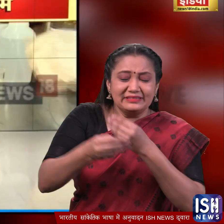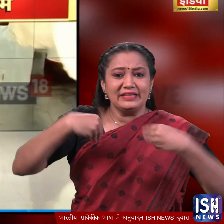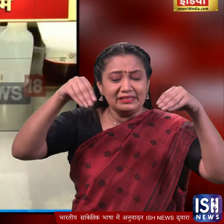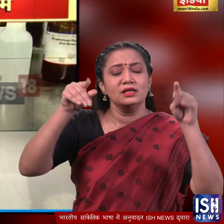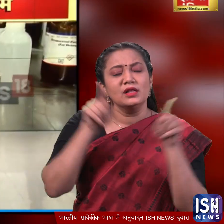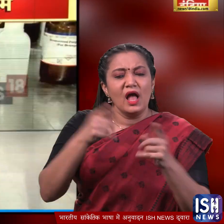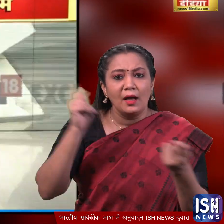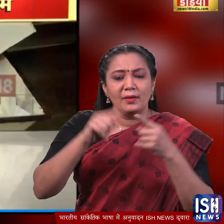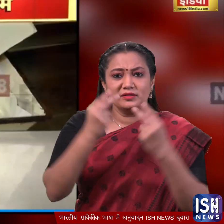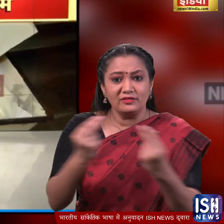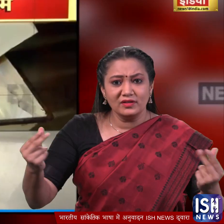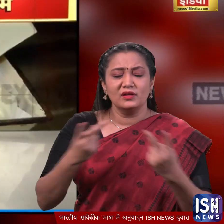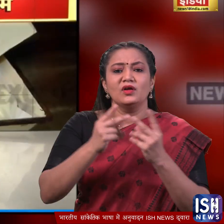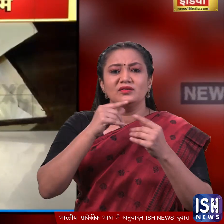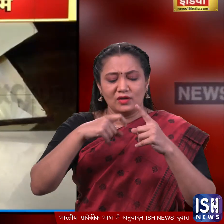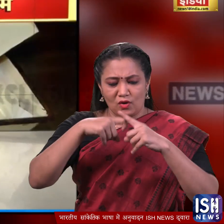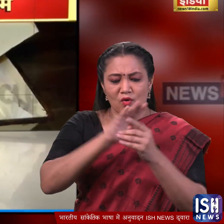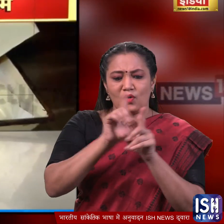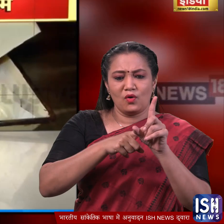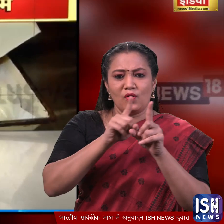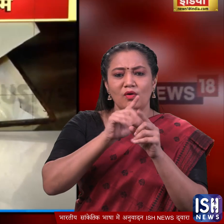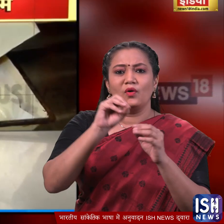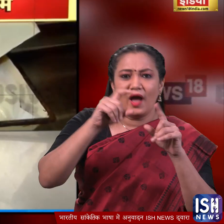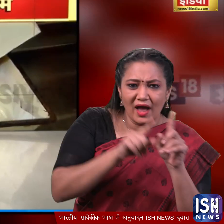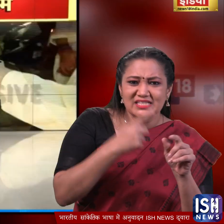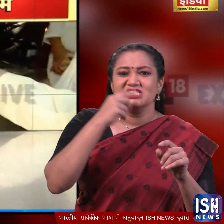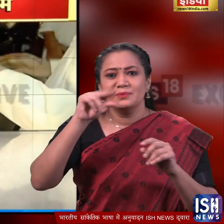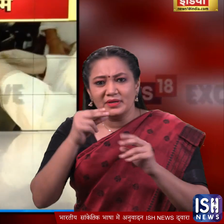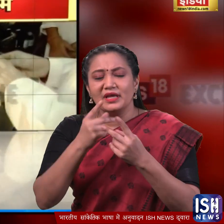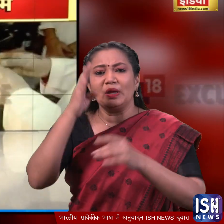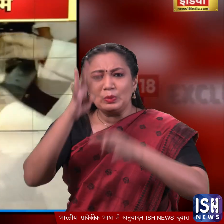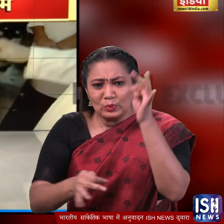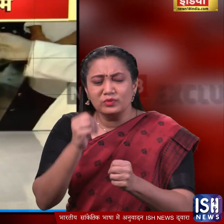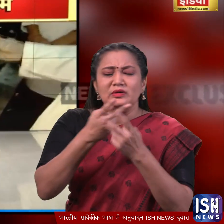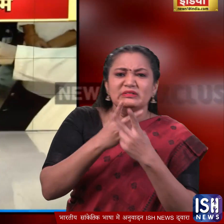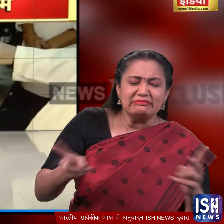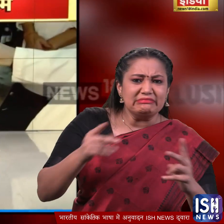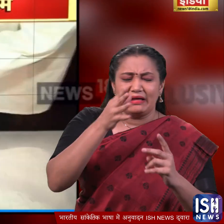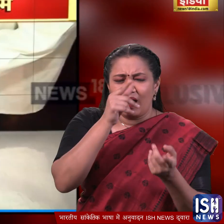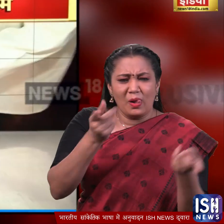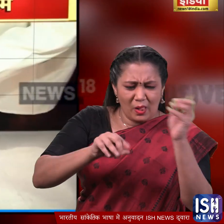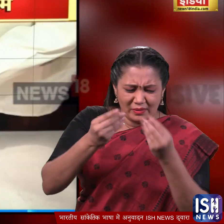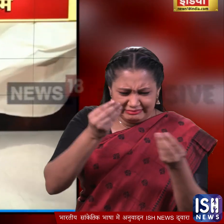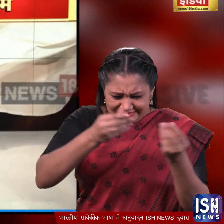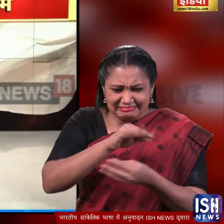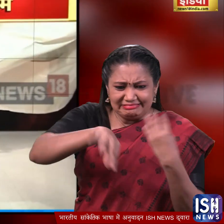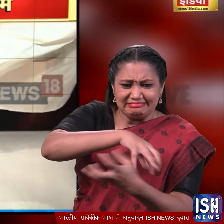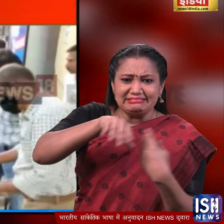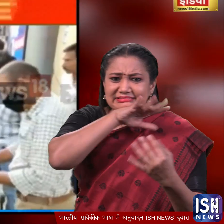के आते ही भारी मांग की वजह से मिठाई, खोया, पनीर और दूध में मिलावट की शिकायतें बढ़